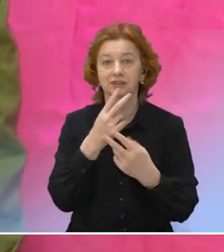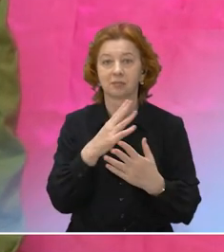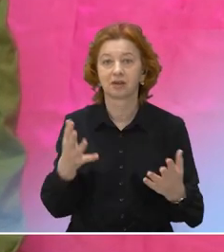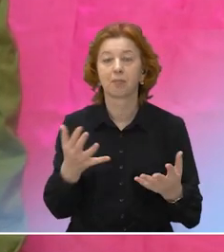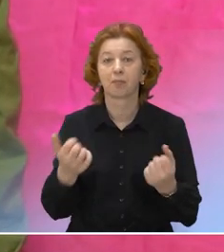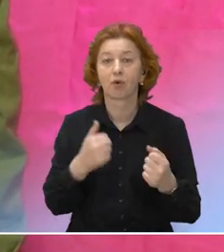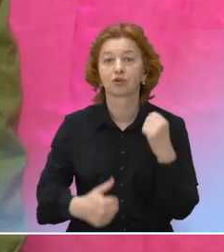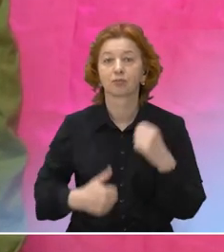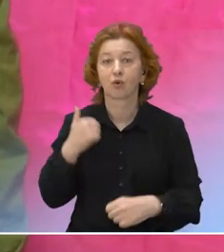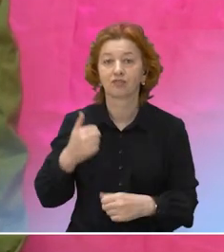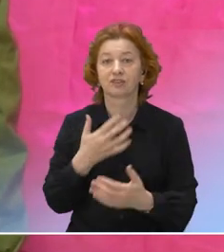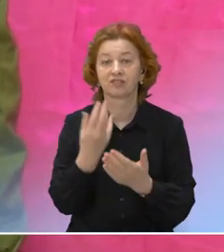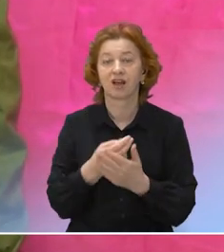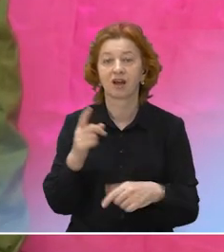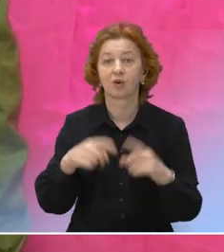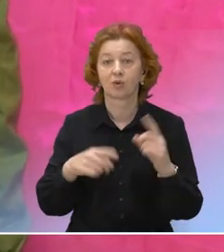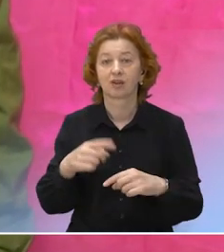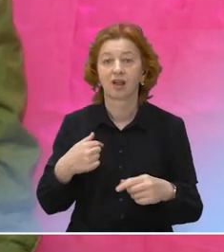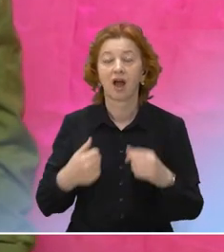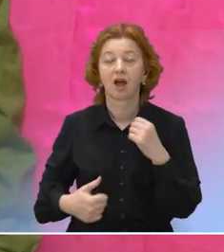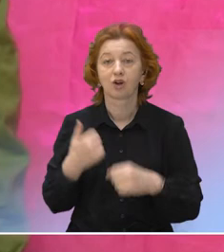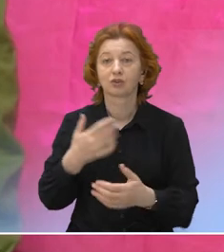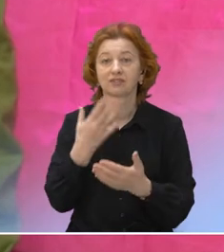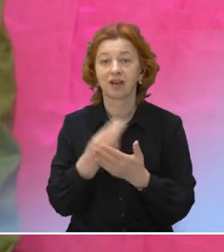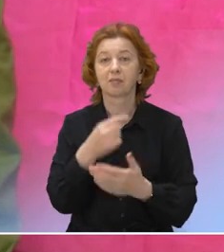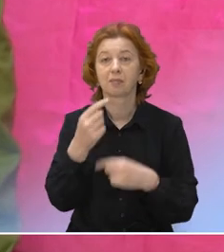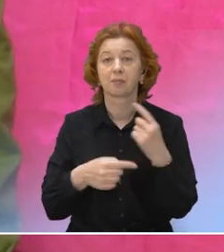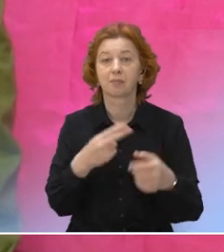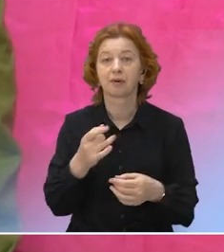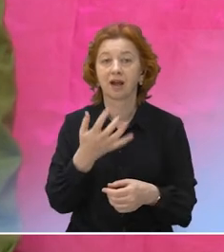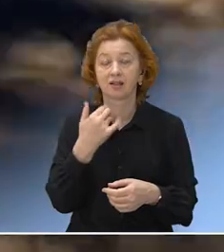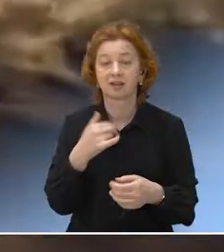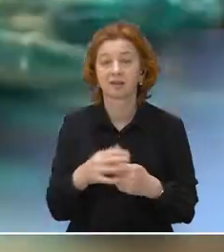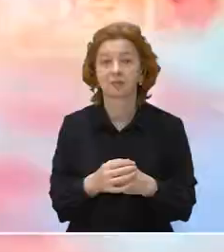и приносил пользу своей родине. Я горжусь своими прадедами.